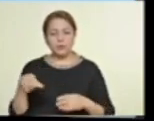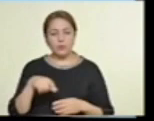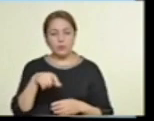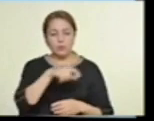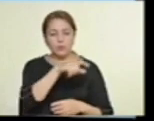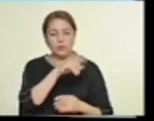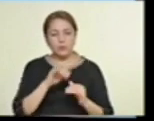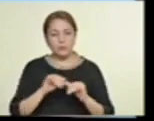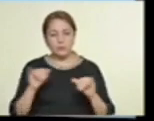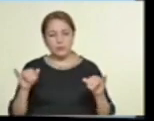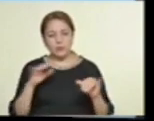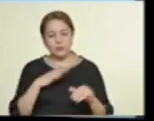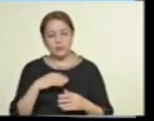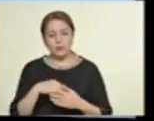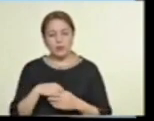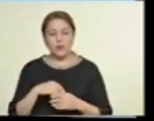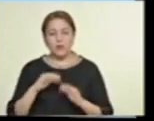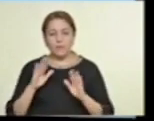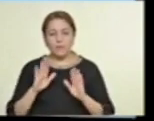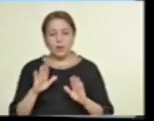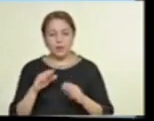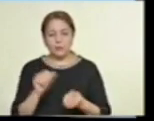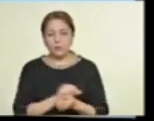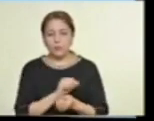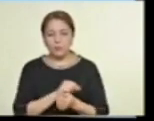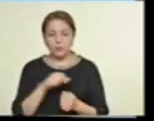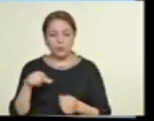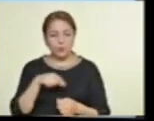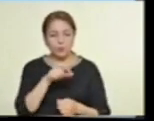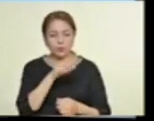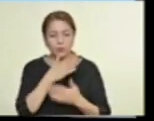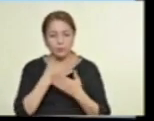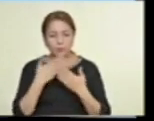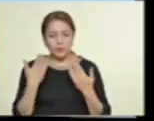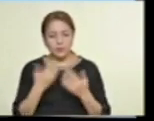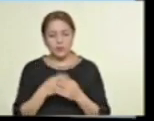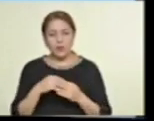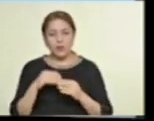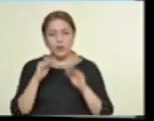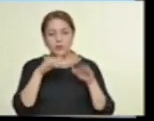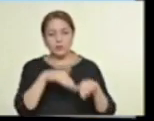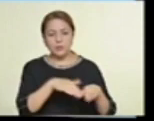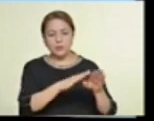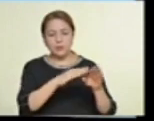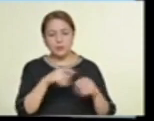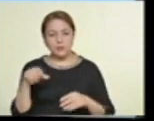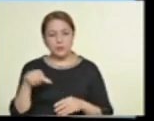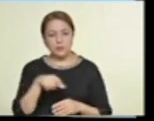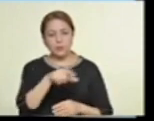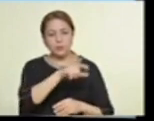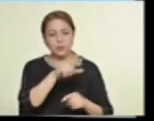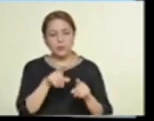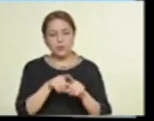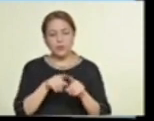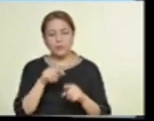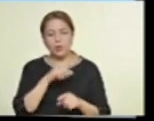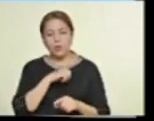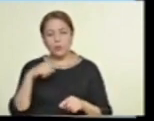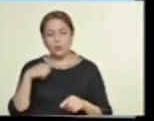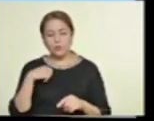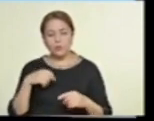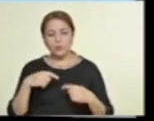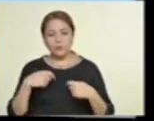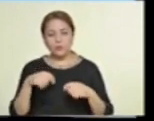shakllana boshladi. Nafaqat quruqlik yo'lida, balki dengiz yo'lida ham o'zaro savdo